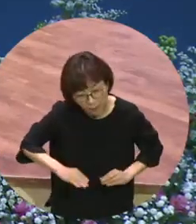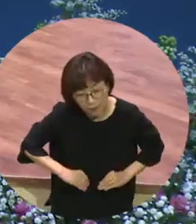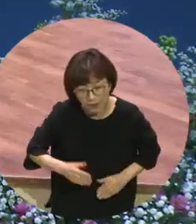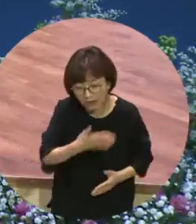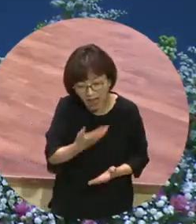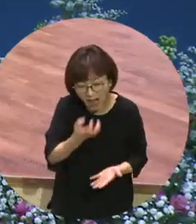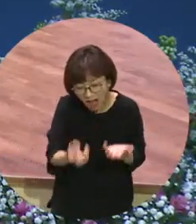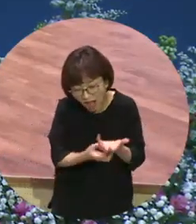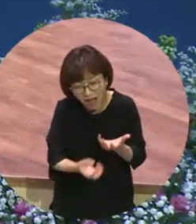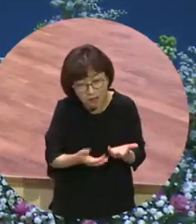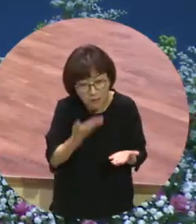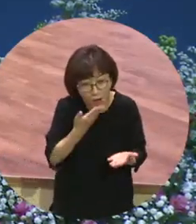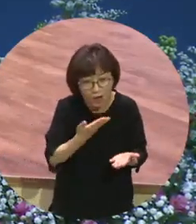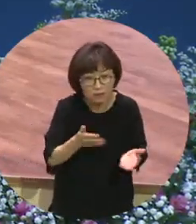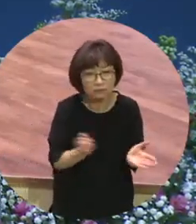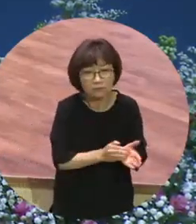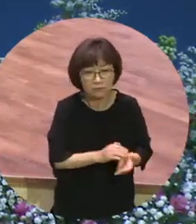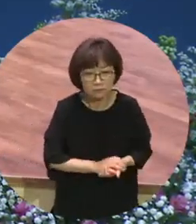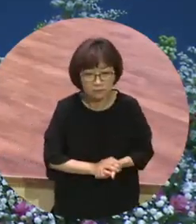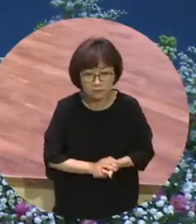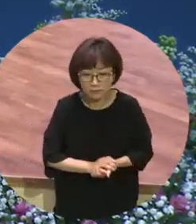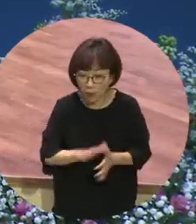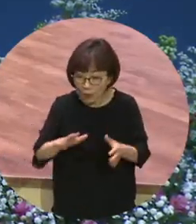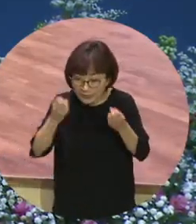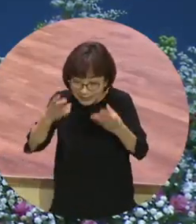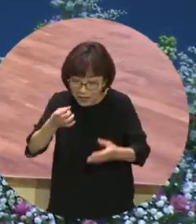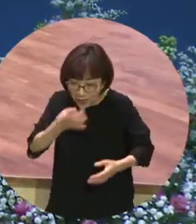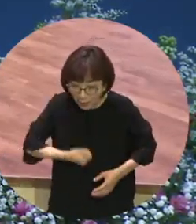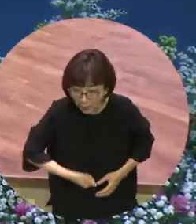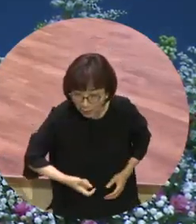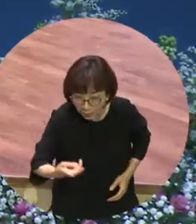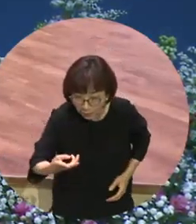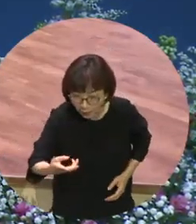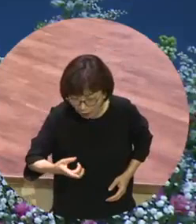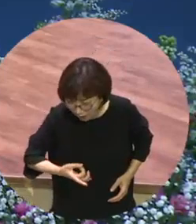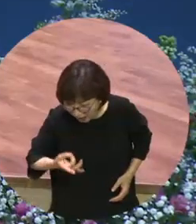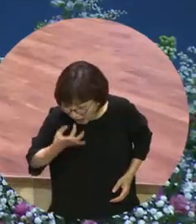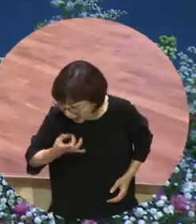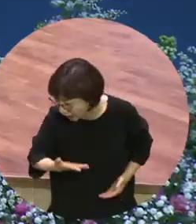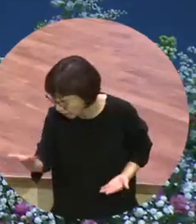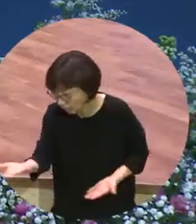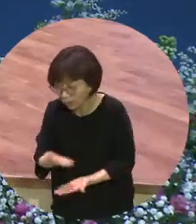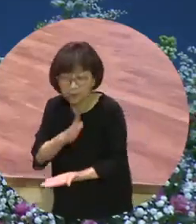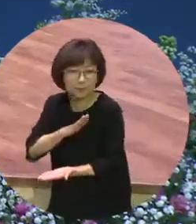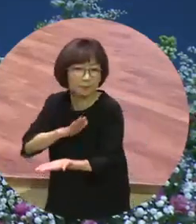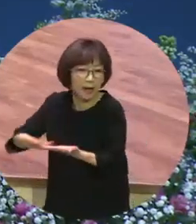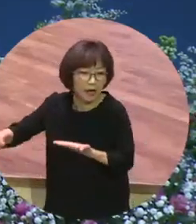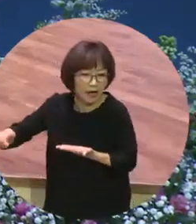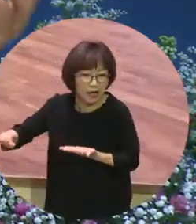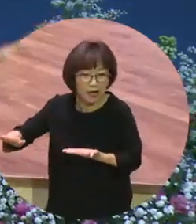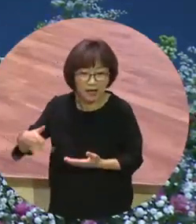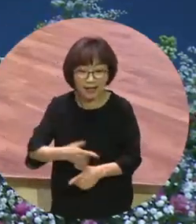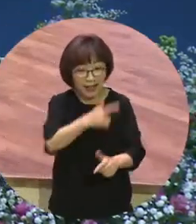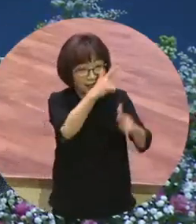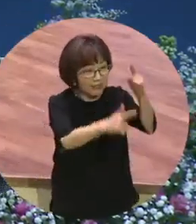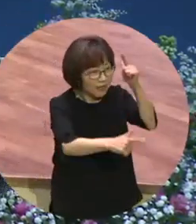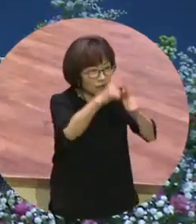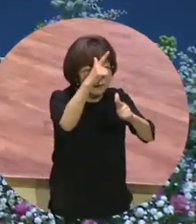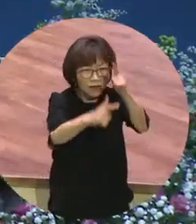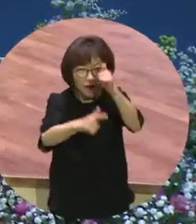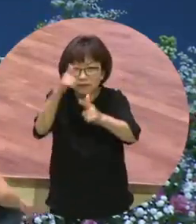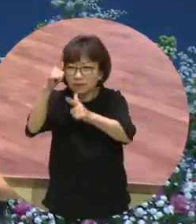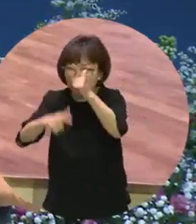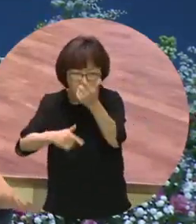거예요. 그것도 안 남았다는 거예요. 포도나무, 무화과나무, 석류나무, 감람나무에 열매가 하나도 맺지를 못한